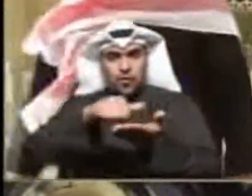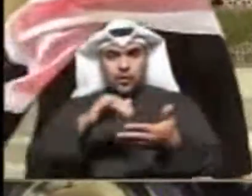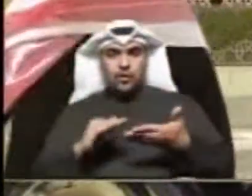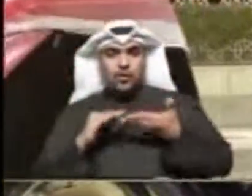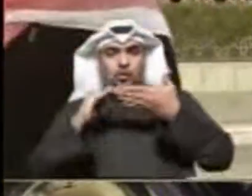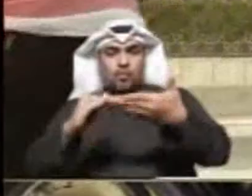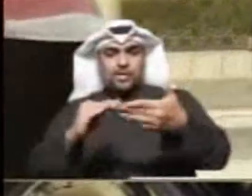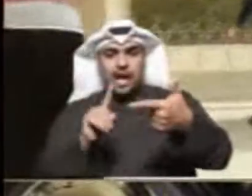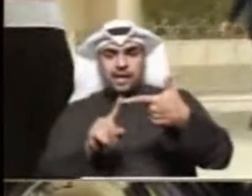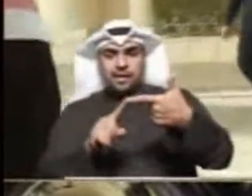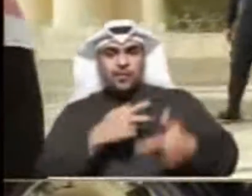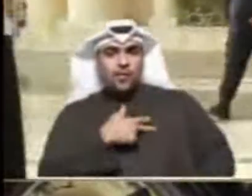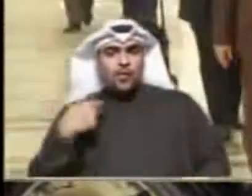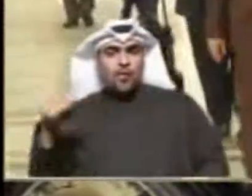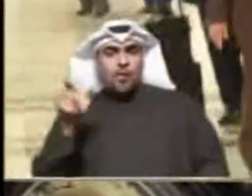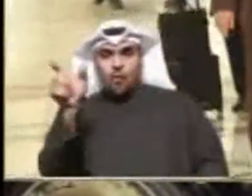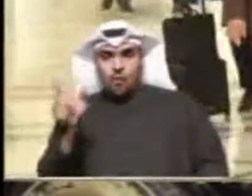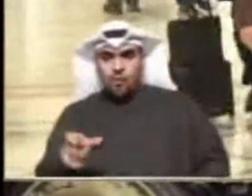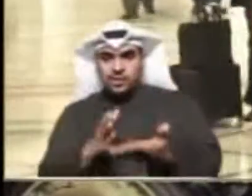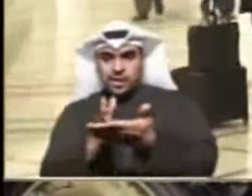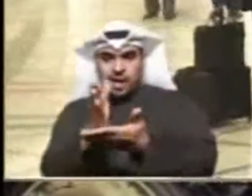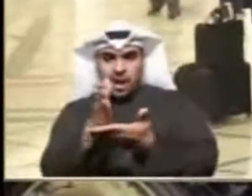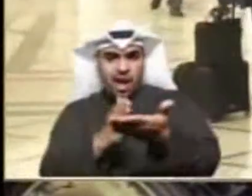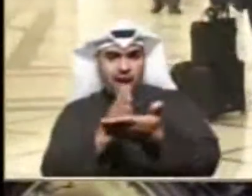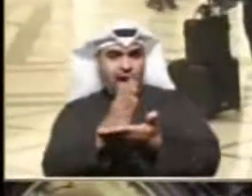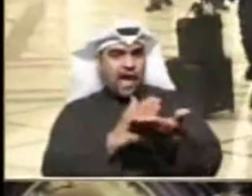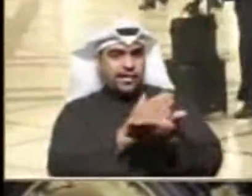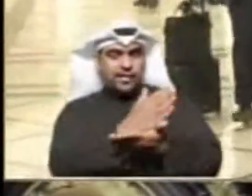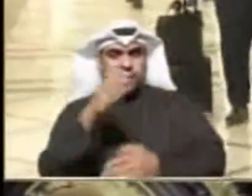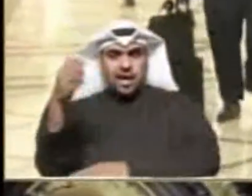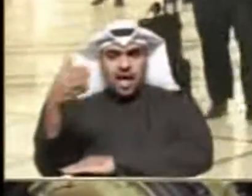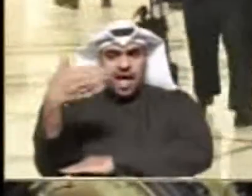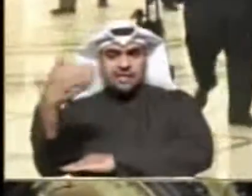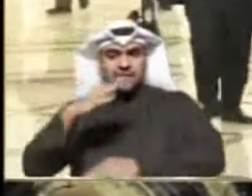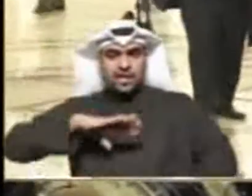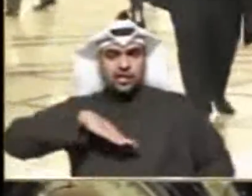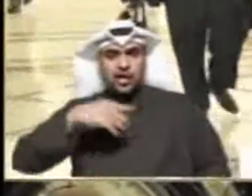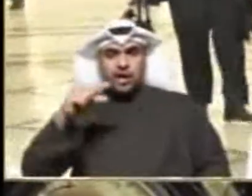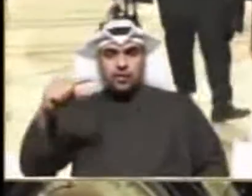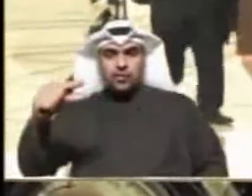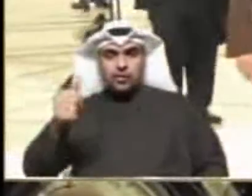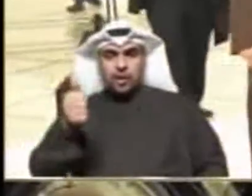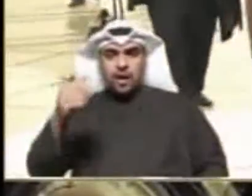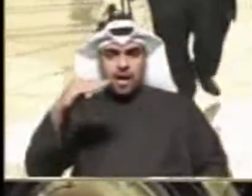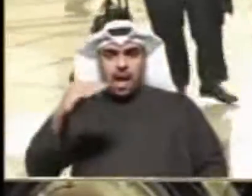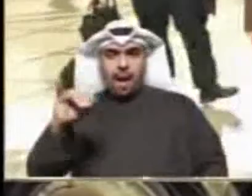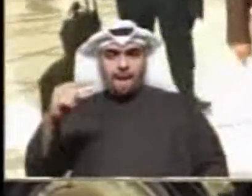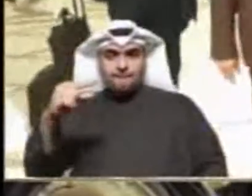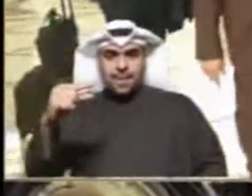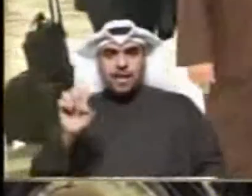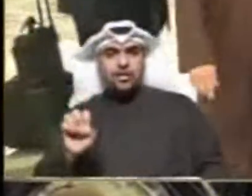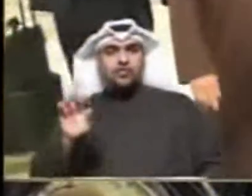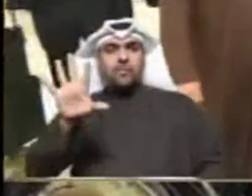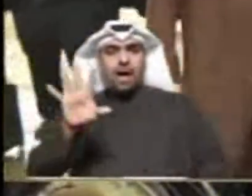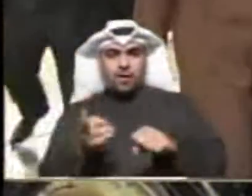نائب رئيس مجلس الوزراء ووزير الخارجية السفير الشيخ الدكتور أحمد ناصر لمحمد الصباح